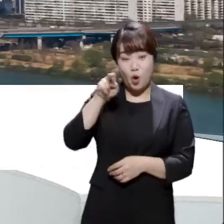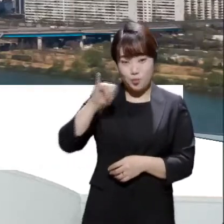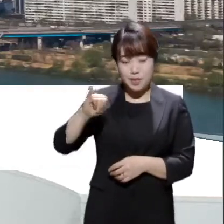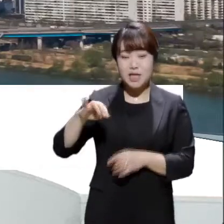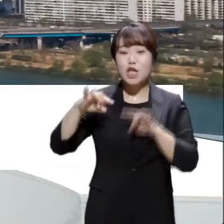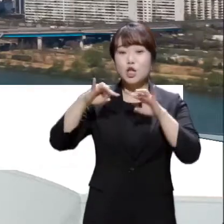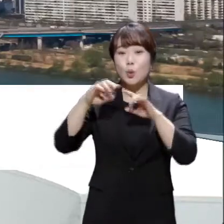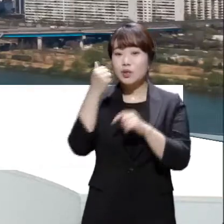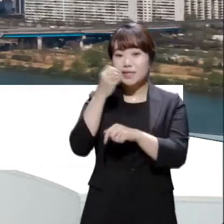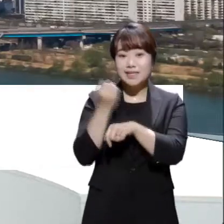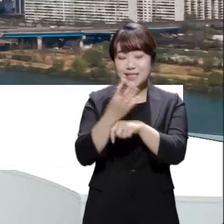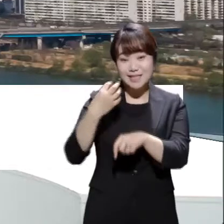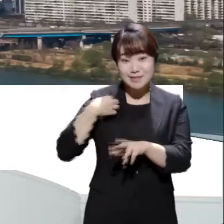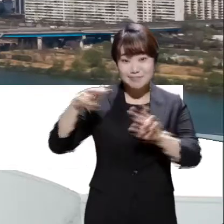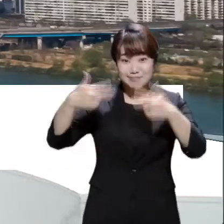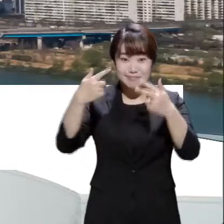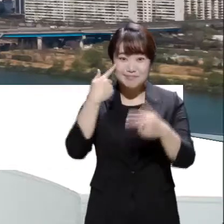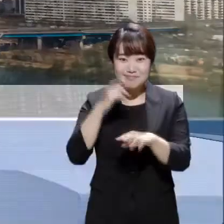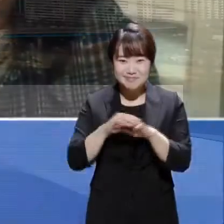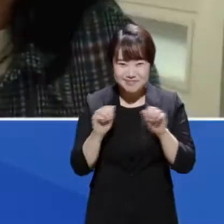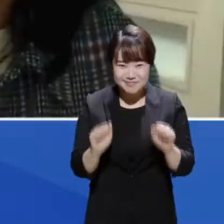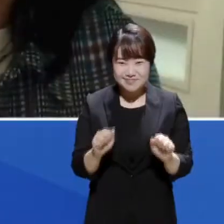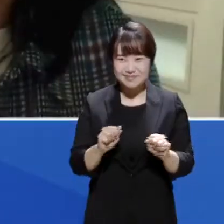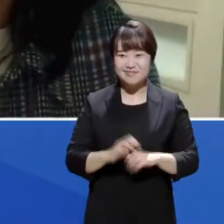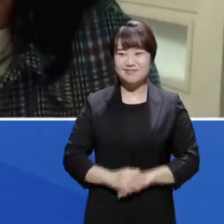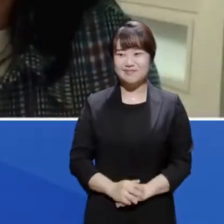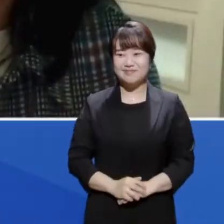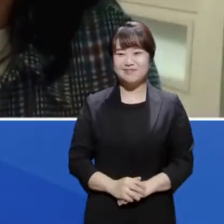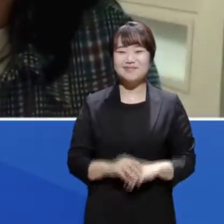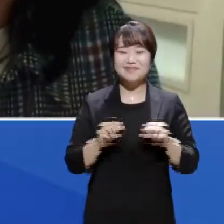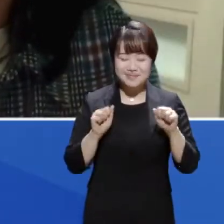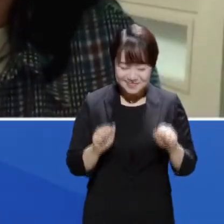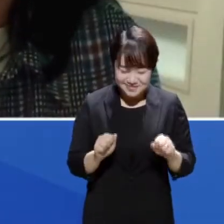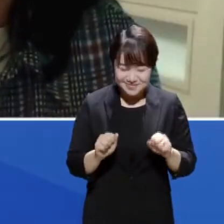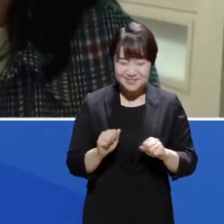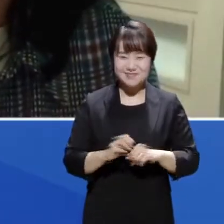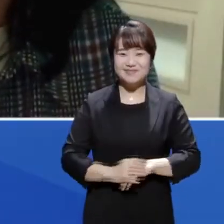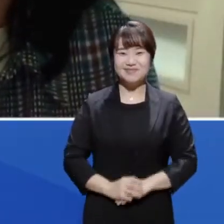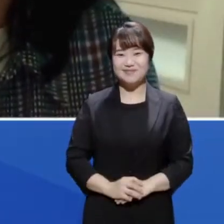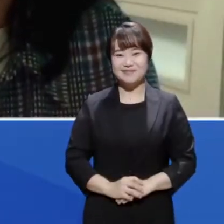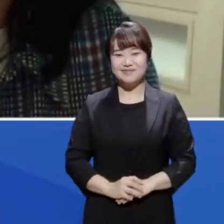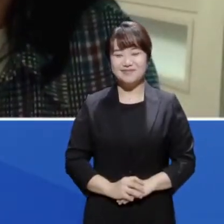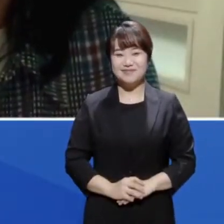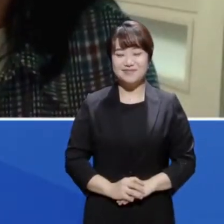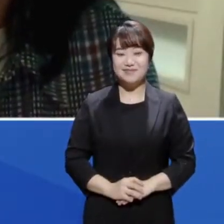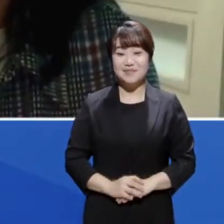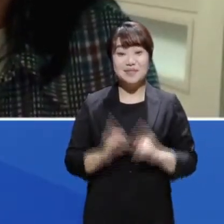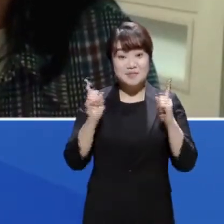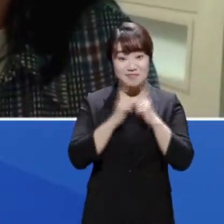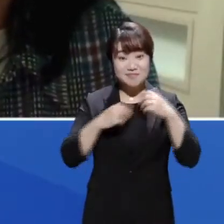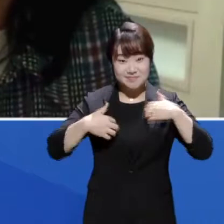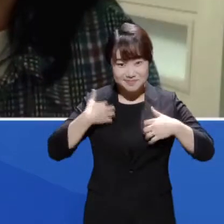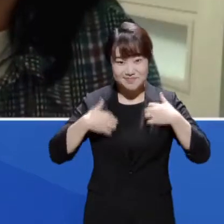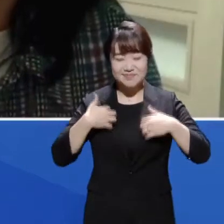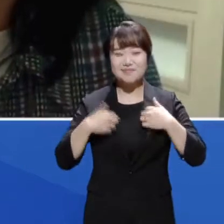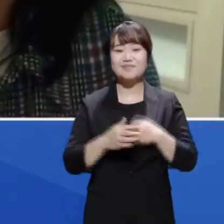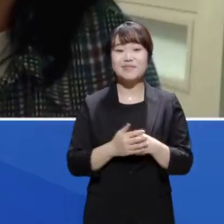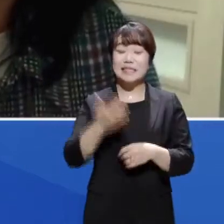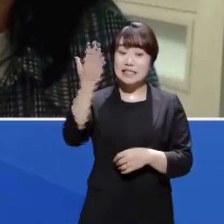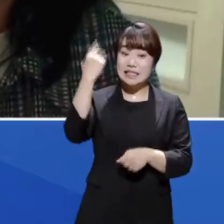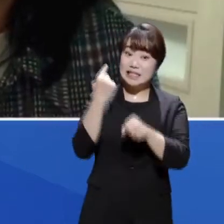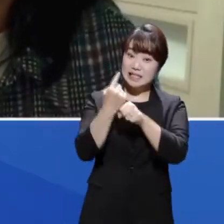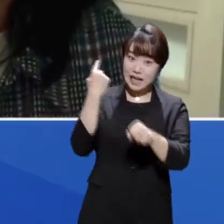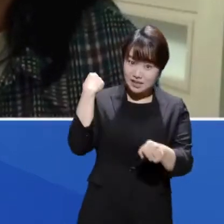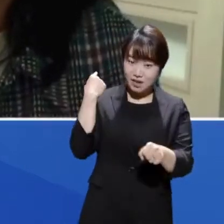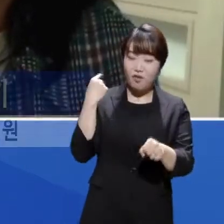화상으로 연결합니다. 안녕하십니까? 네, 안녕하세요. 네, 반갑습니다.